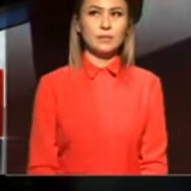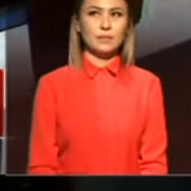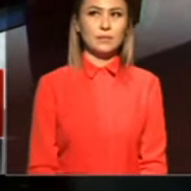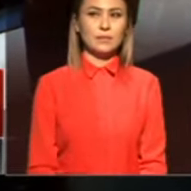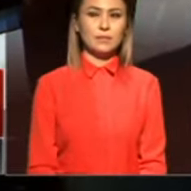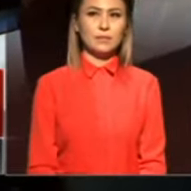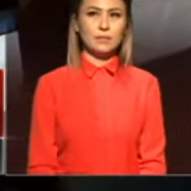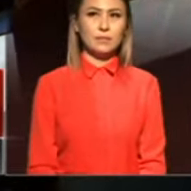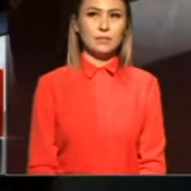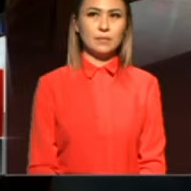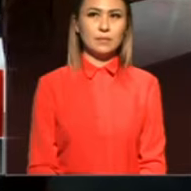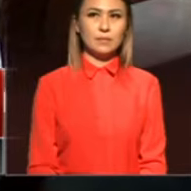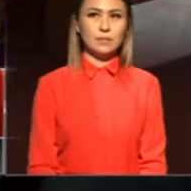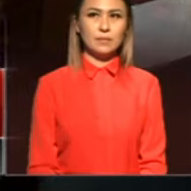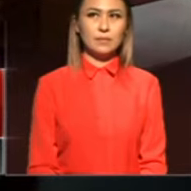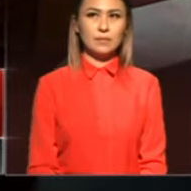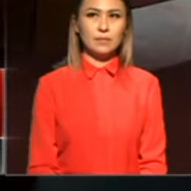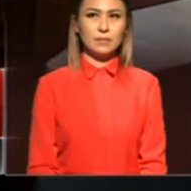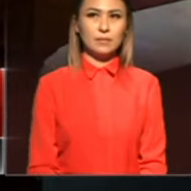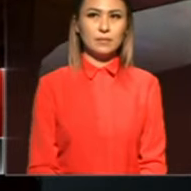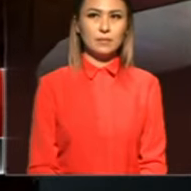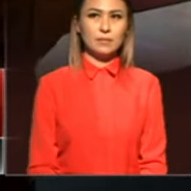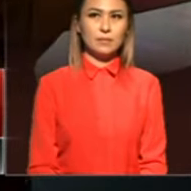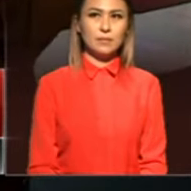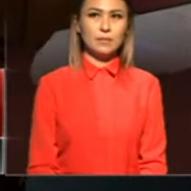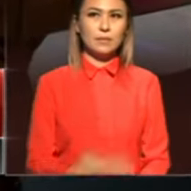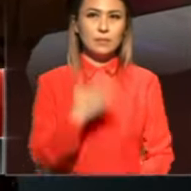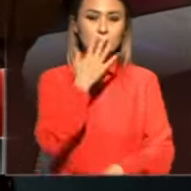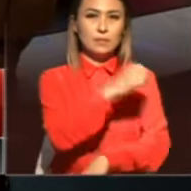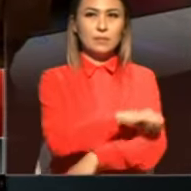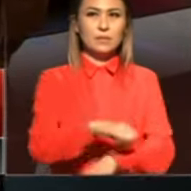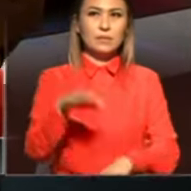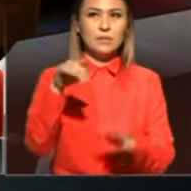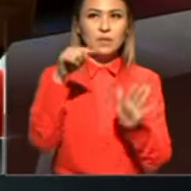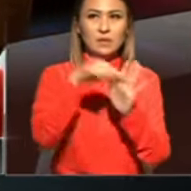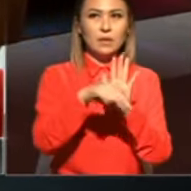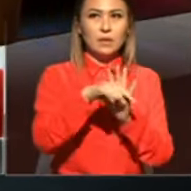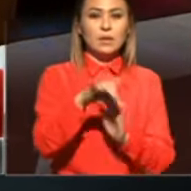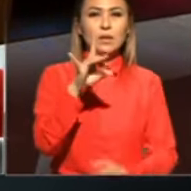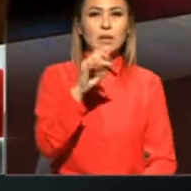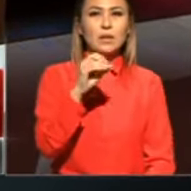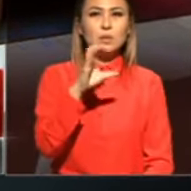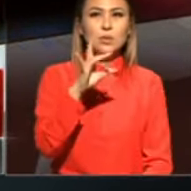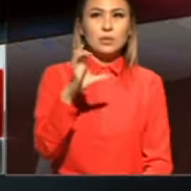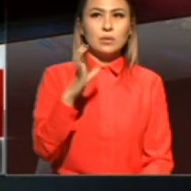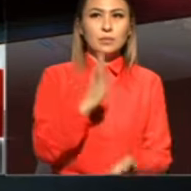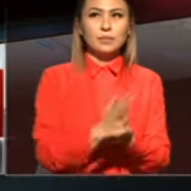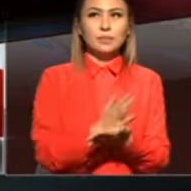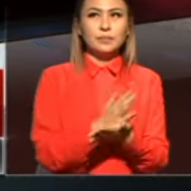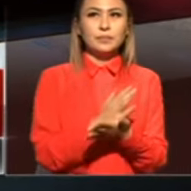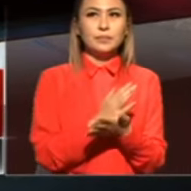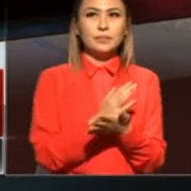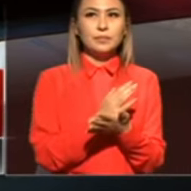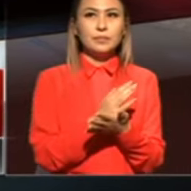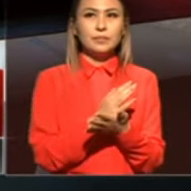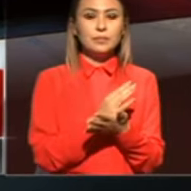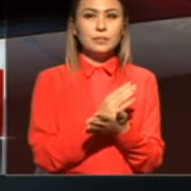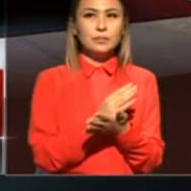Сосын мынау бізде сырттан қарыз ала бермей, мынау ішкі ресурс бар, жаңағы тұрғындардың қаржысы деген ұғым